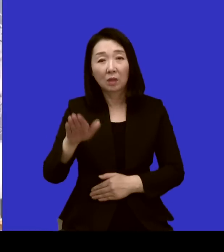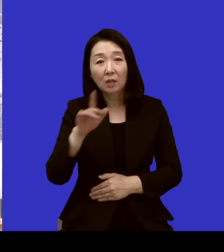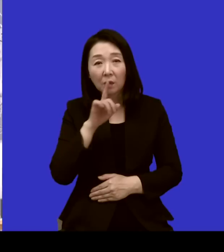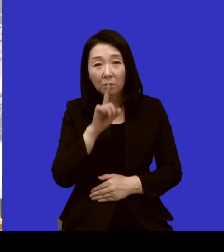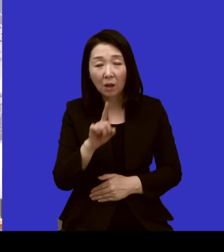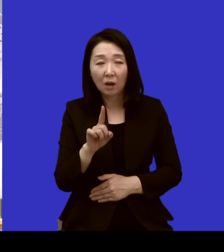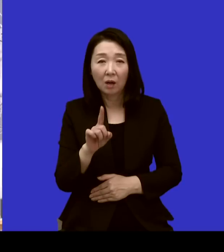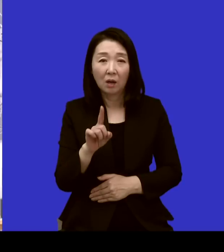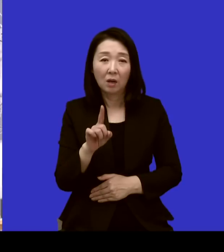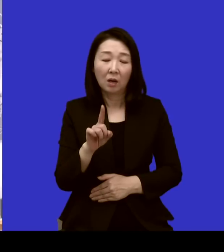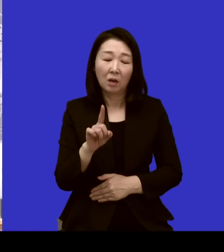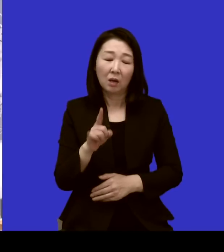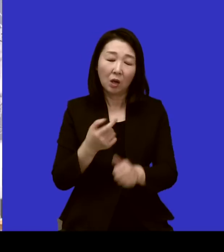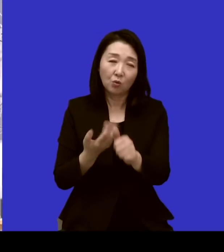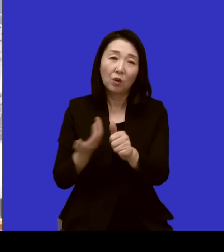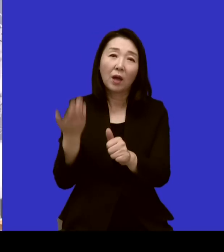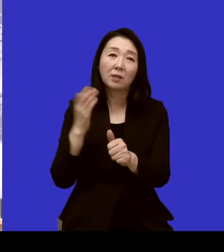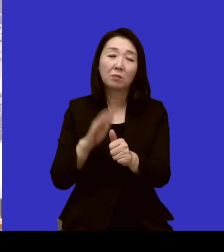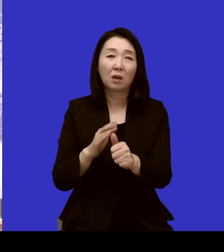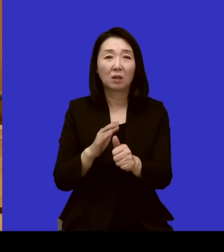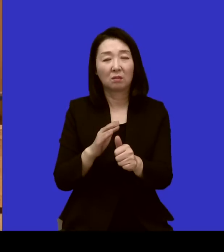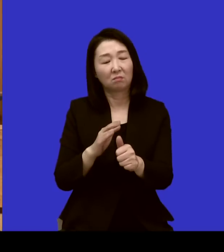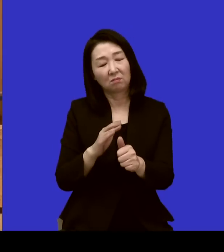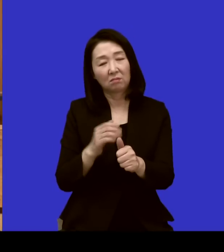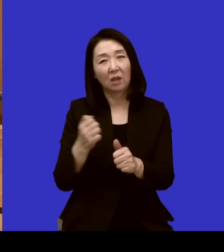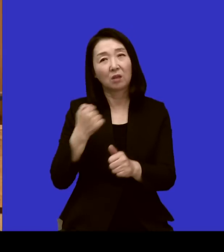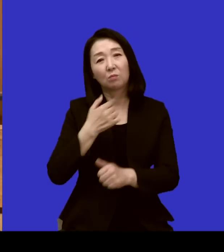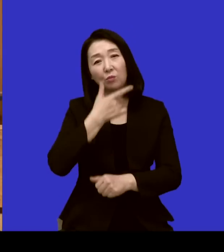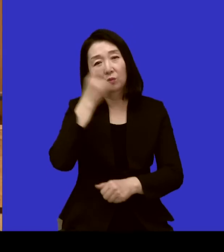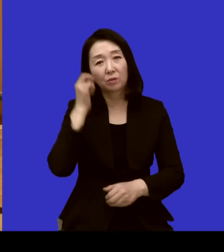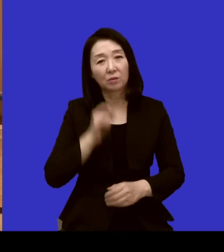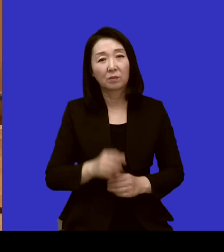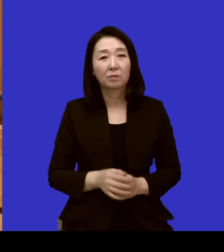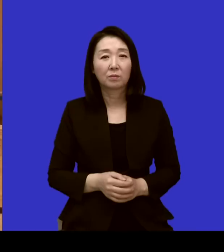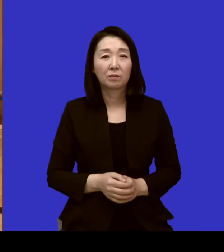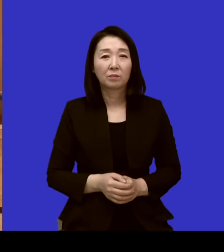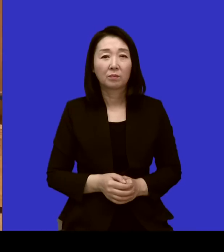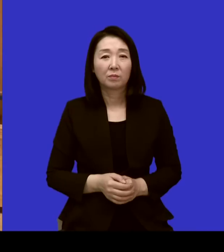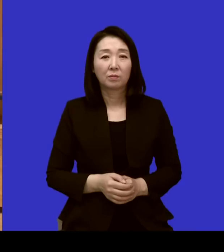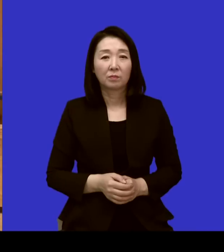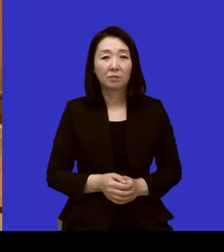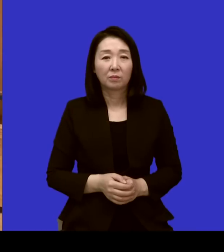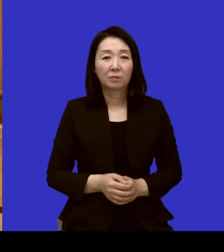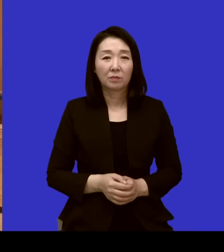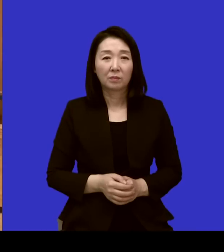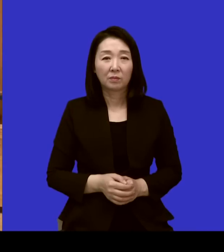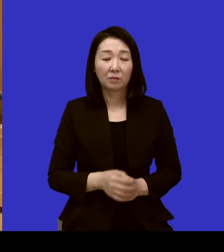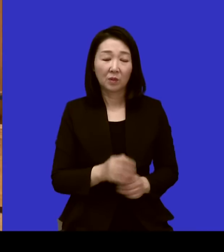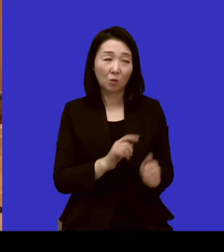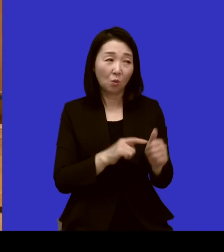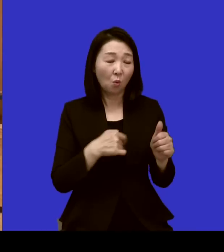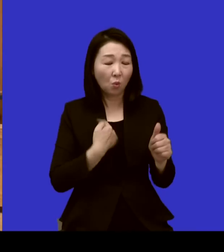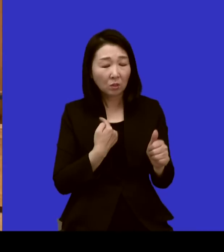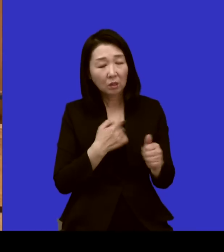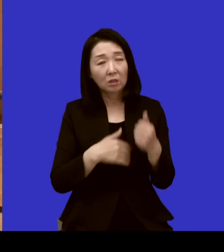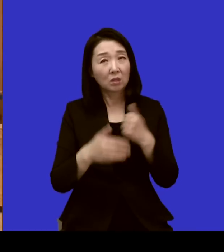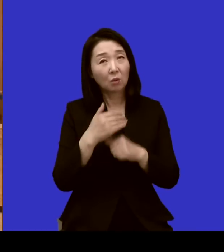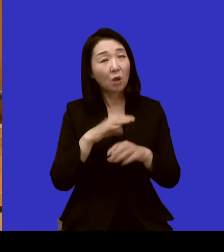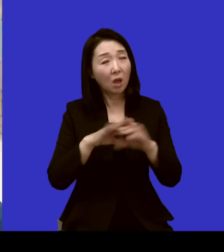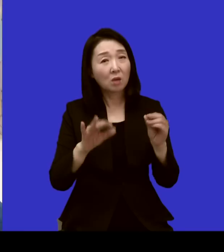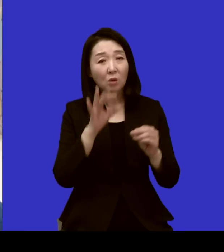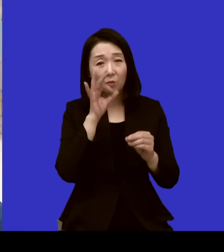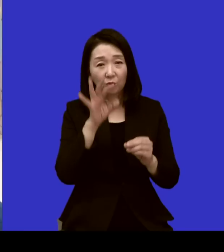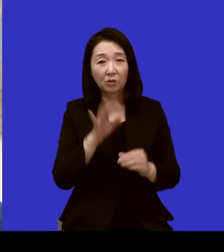뭐 그렇게는 했지만 역부족이었죠 사실은. 그렇죠, 그렇죠. 그럼 혼자서 그 상황을 뭐 어떻게 할 수가 없죠. 그리고